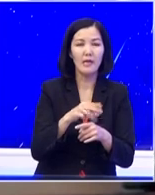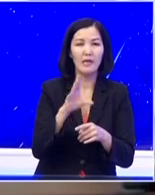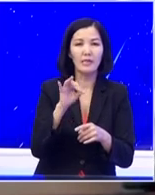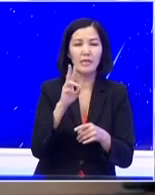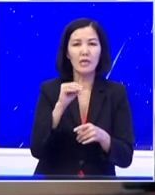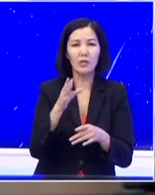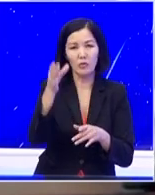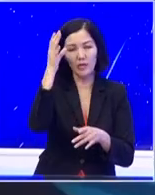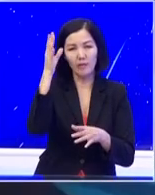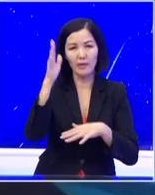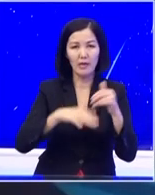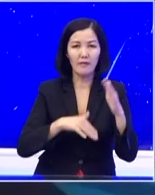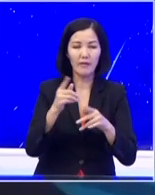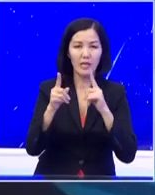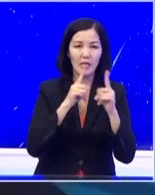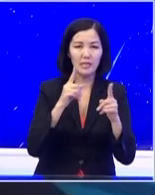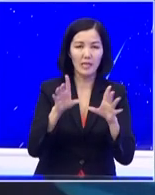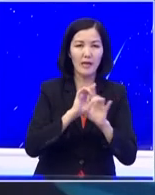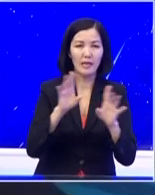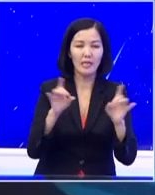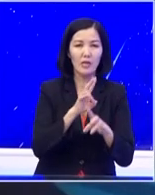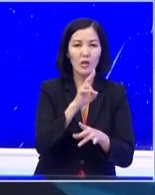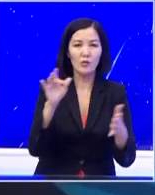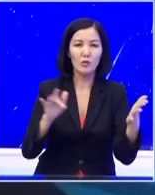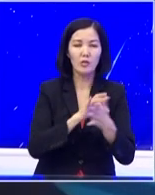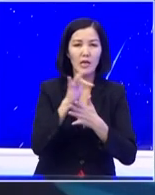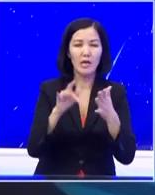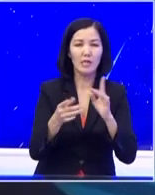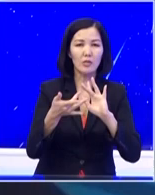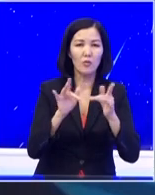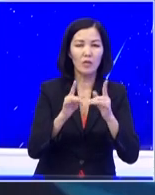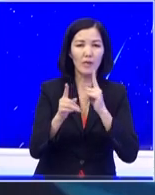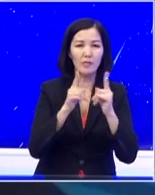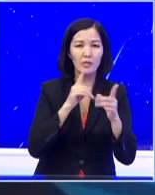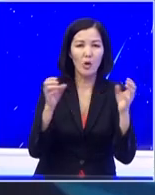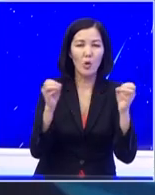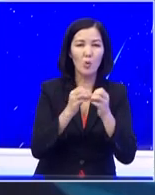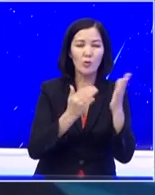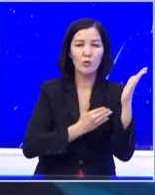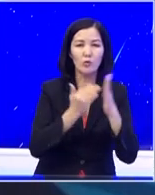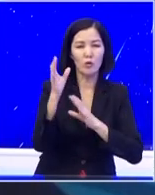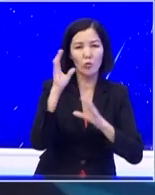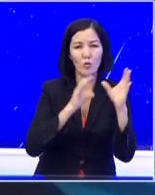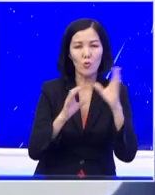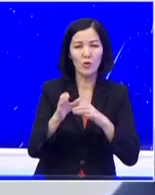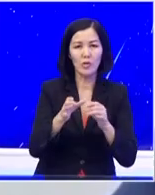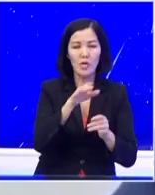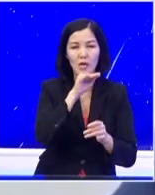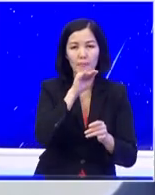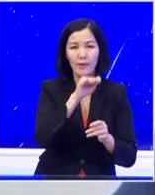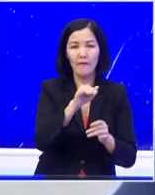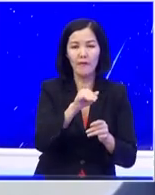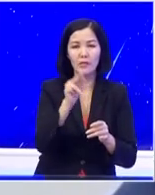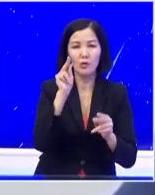тәжірибелік конференцияда кеңінен айтылды. Нұрсұлтан қаласында өткен онлайн басқосуға 10-нан аса жоғарғы оқу орнының ғалым